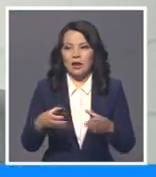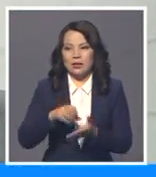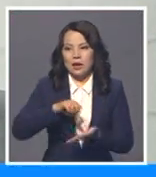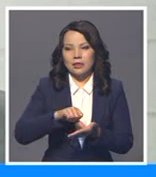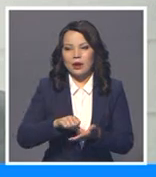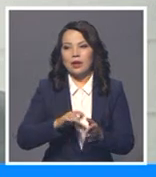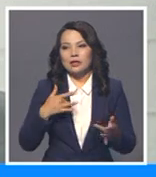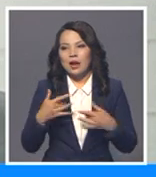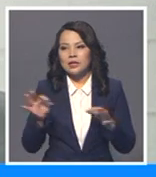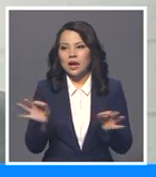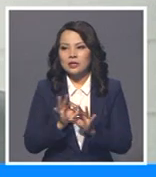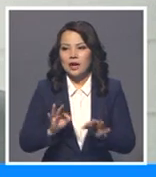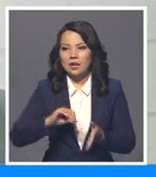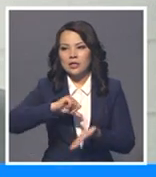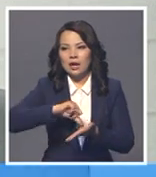жанрының классигі болатұғын.